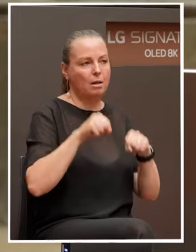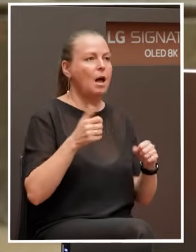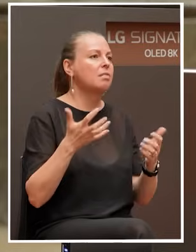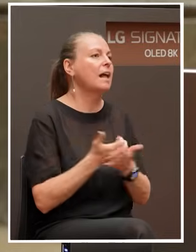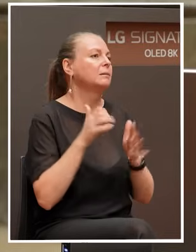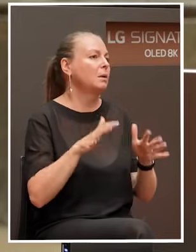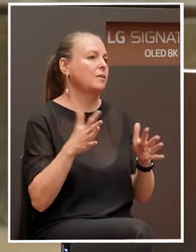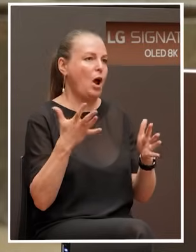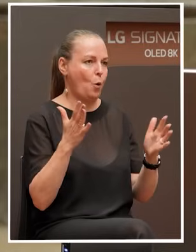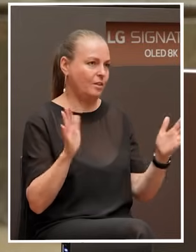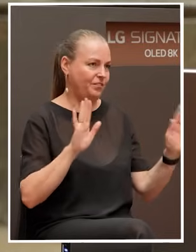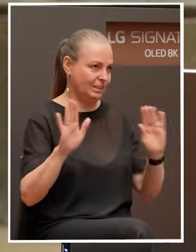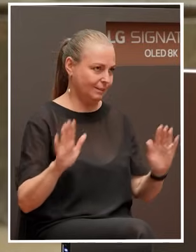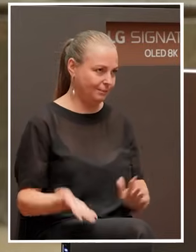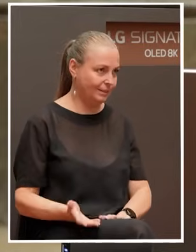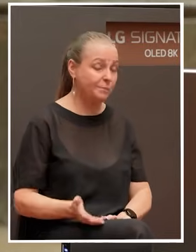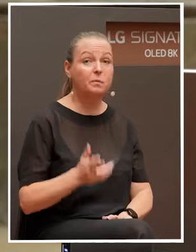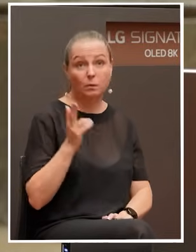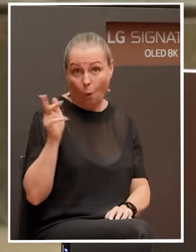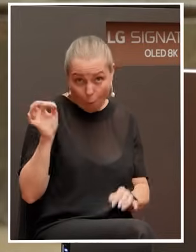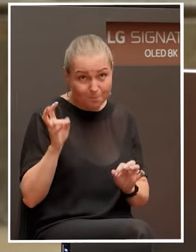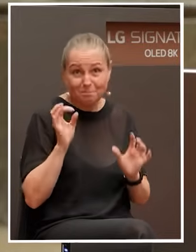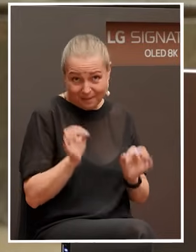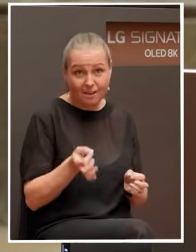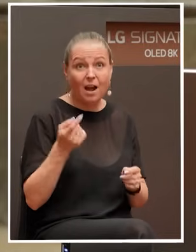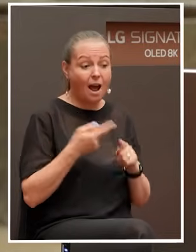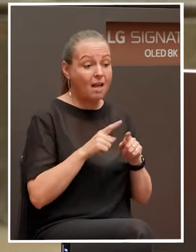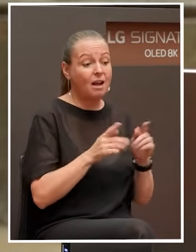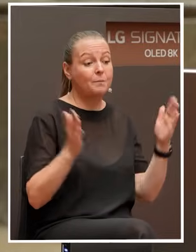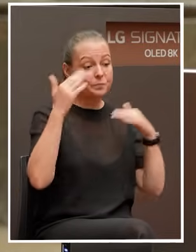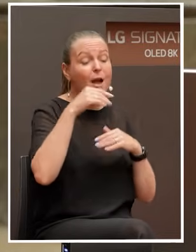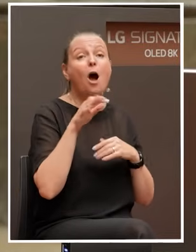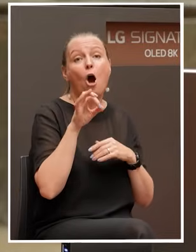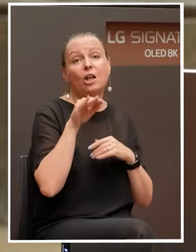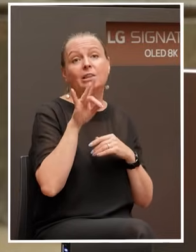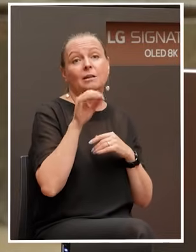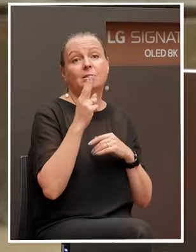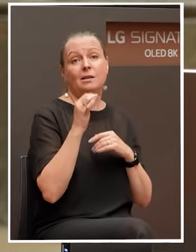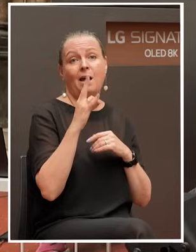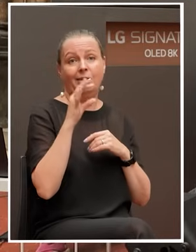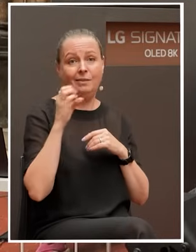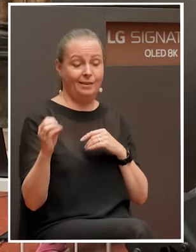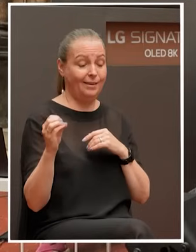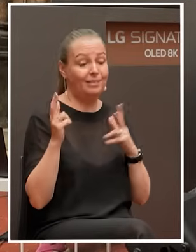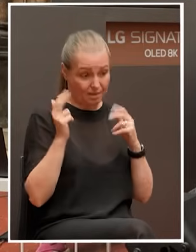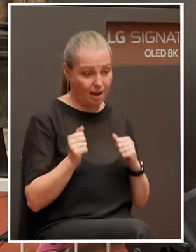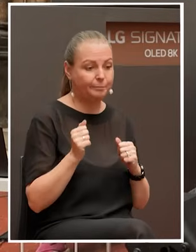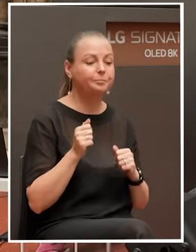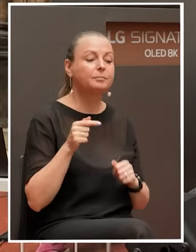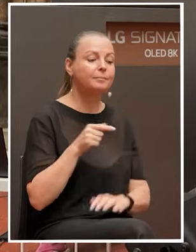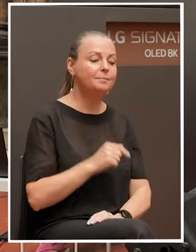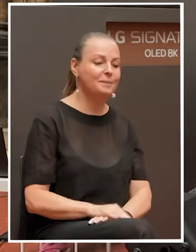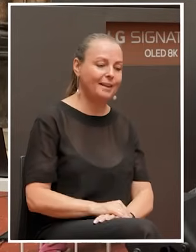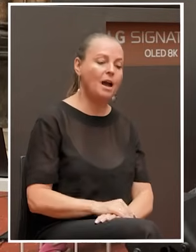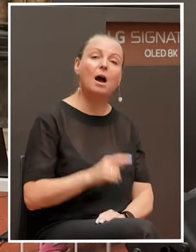говорит. Картина в сущности есть отрицание картины, как принято ее понимать. Да. А вот